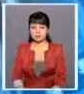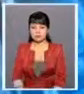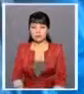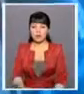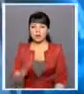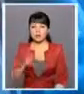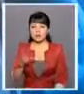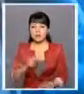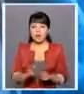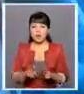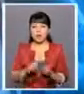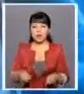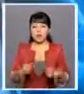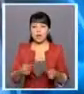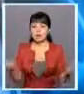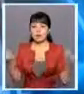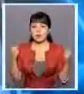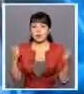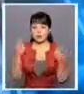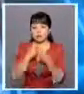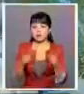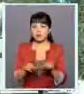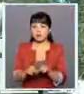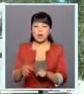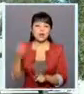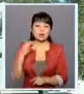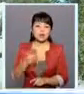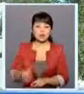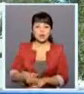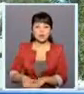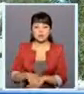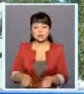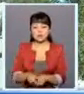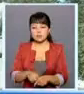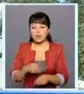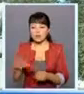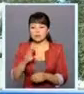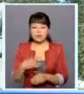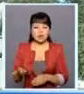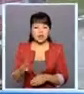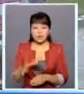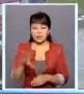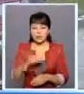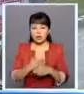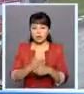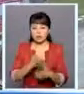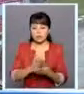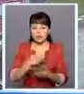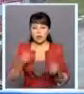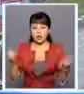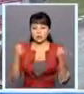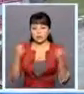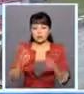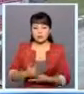Алаштың атын асқақтатуға аттанған спортшыларға үкілі үмітін артқан Қызылорда жұртшылығы да жан-жақты қолдау көрсетуде. Біз спортшыларымызды